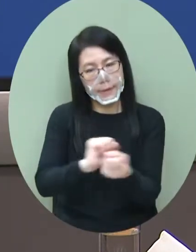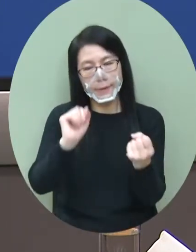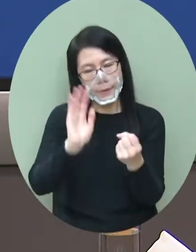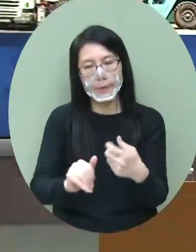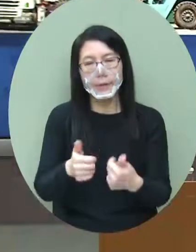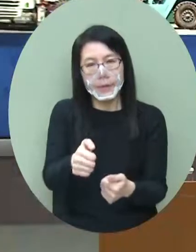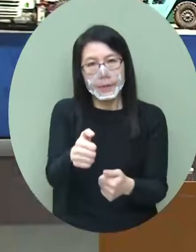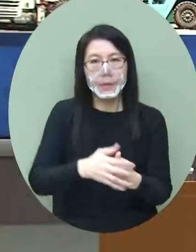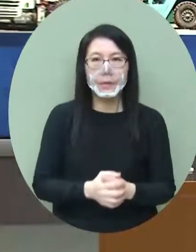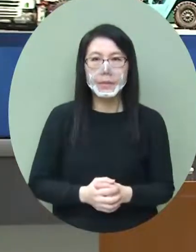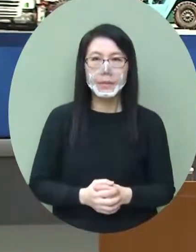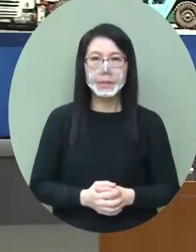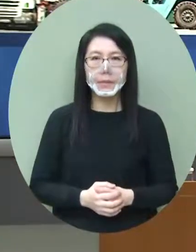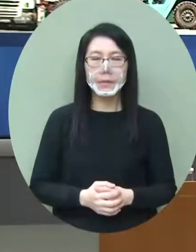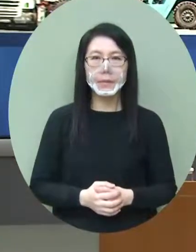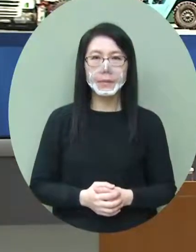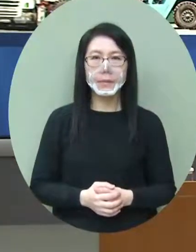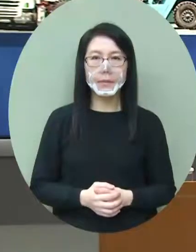提问。